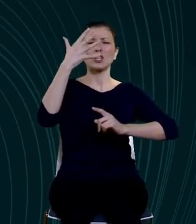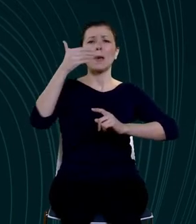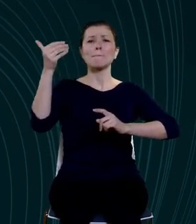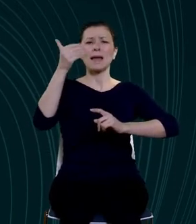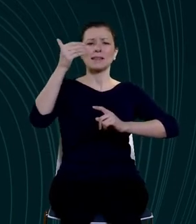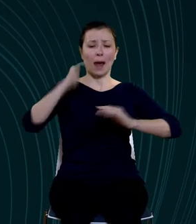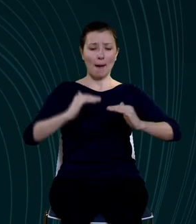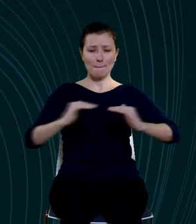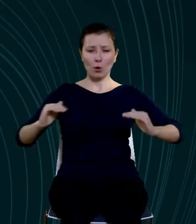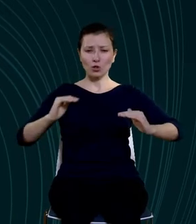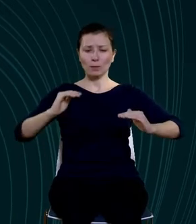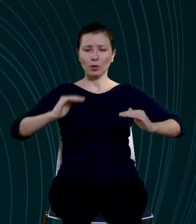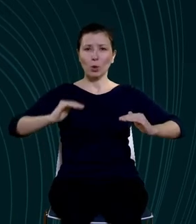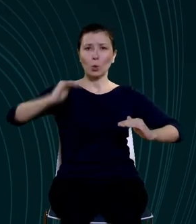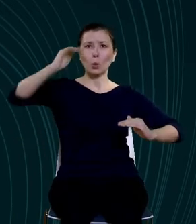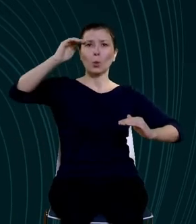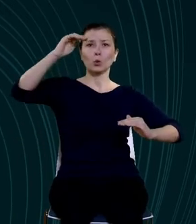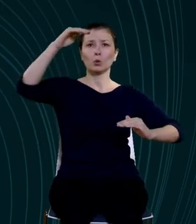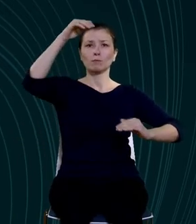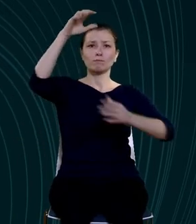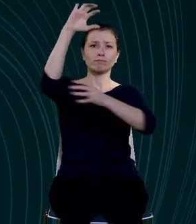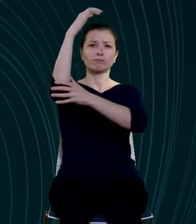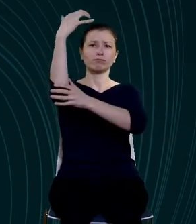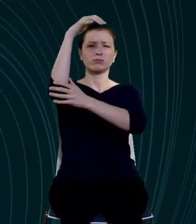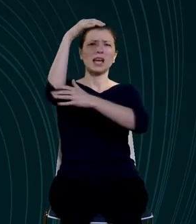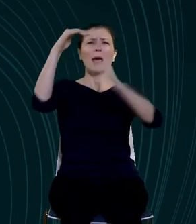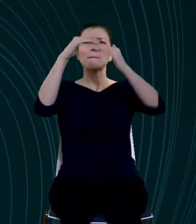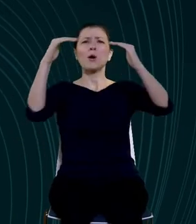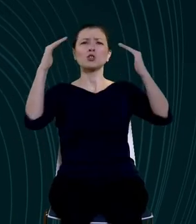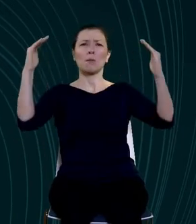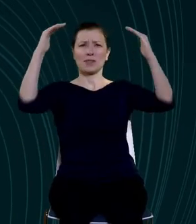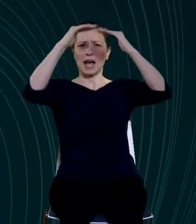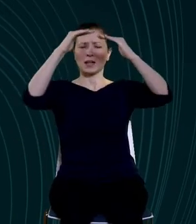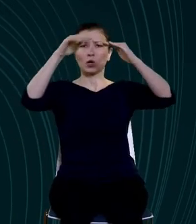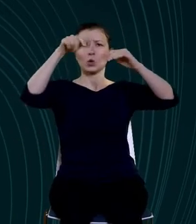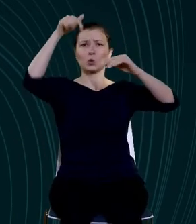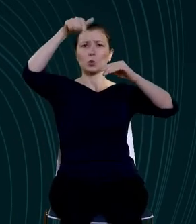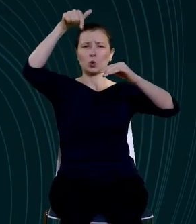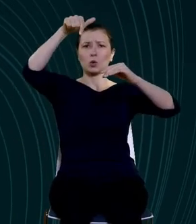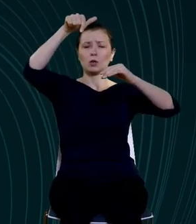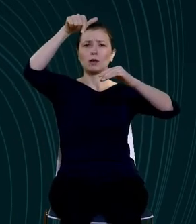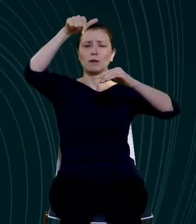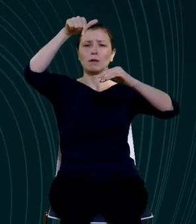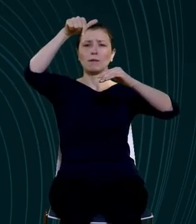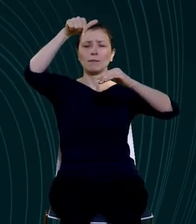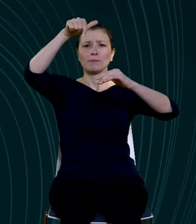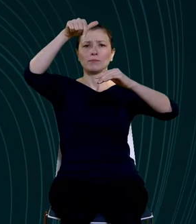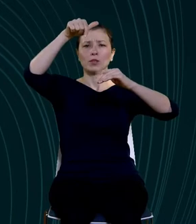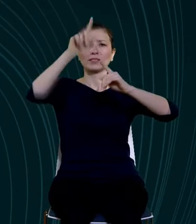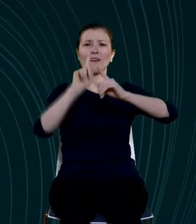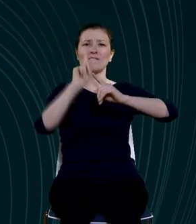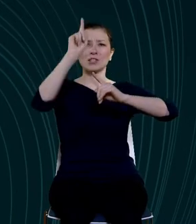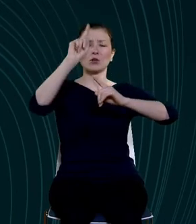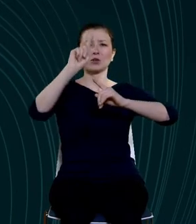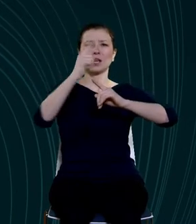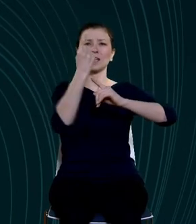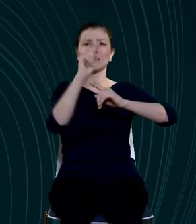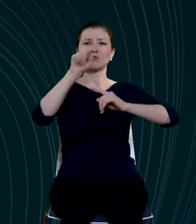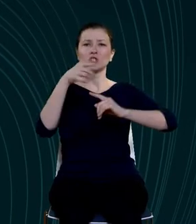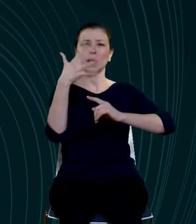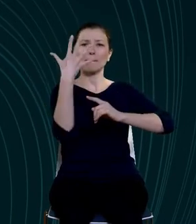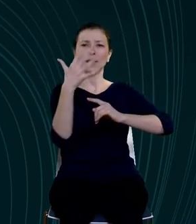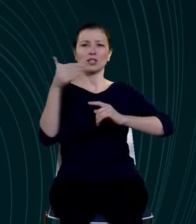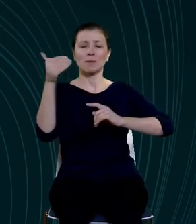gruntu. Czasem jest to poziom dachu jako poziom odniesienia. Dotyczy ta wysokość 1,5 metra dotyczy